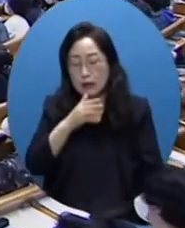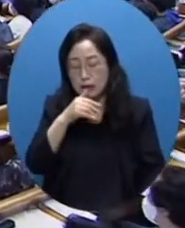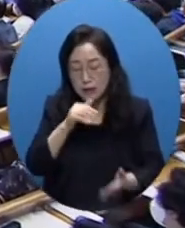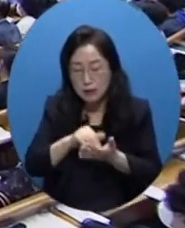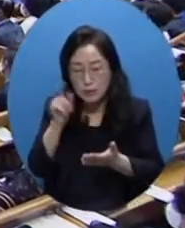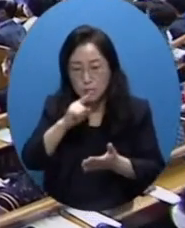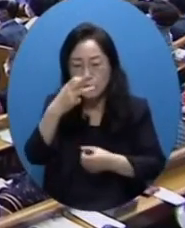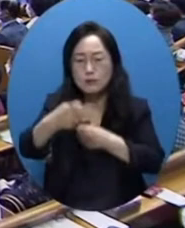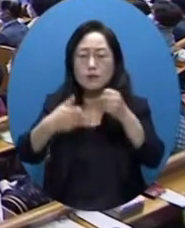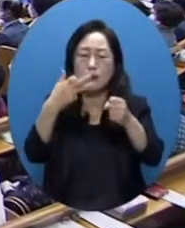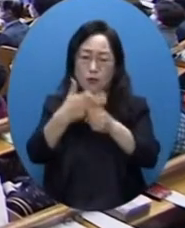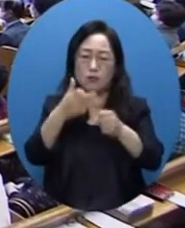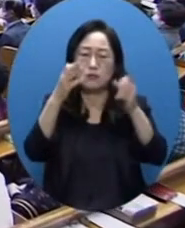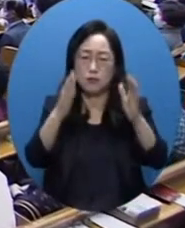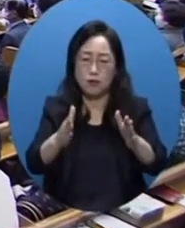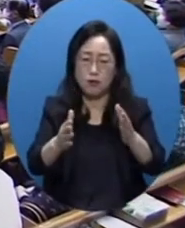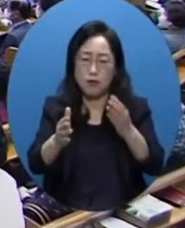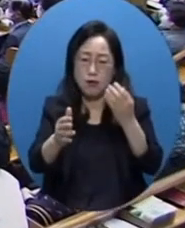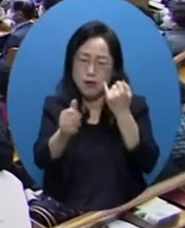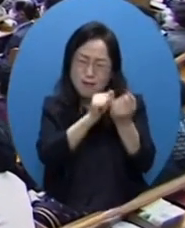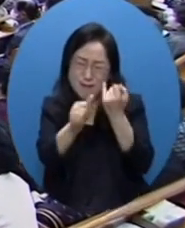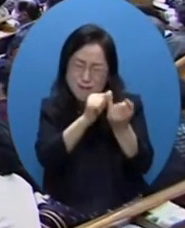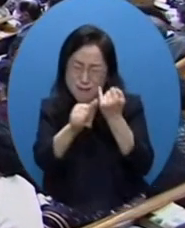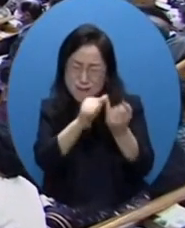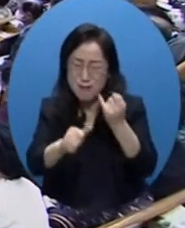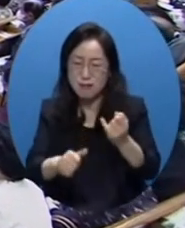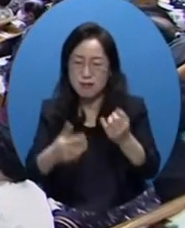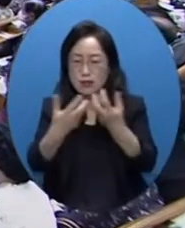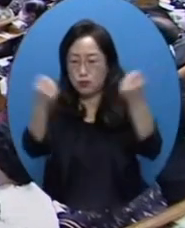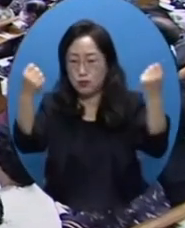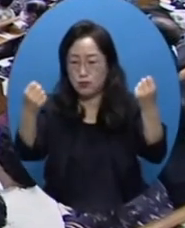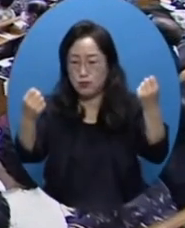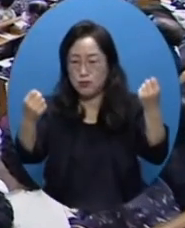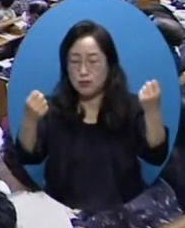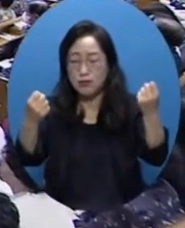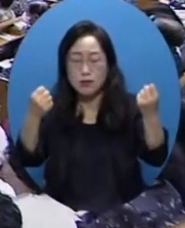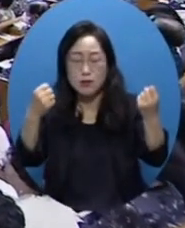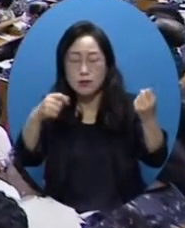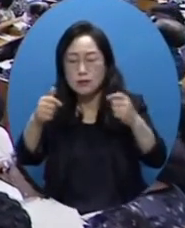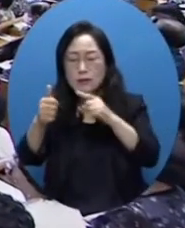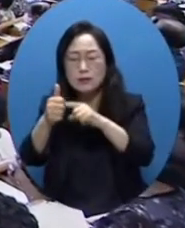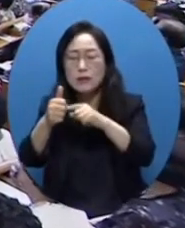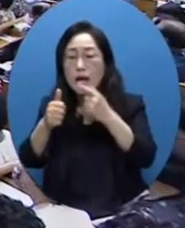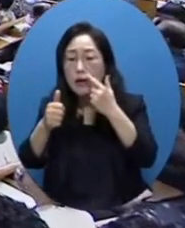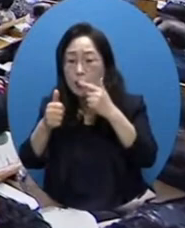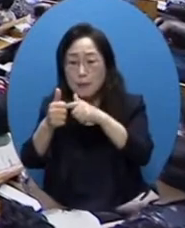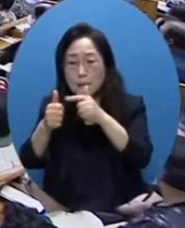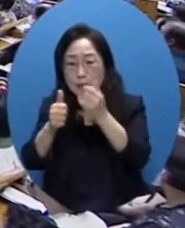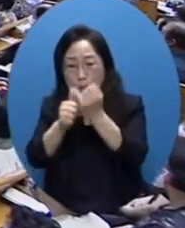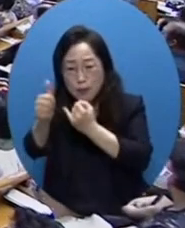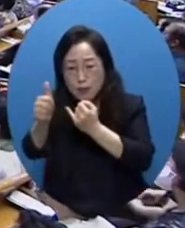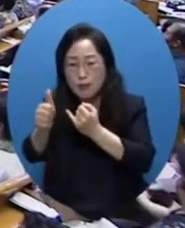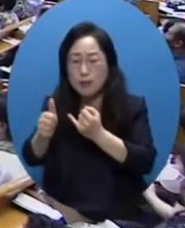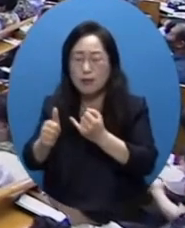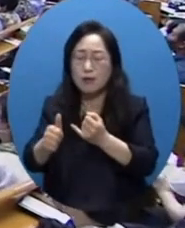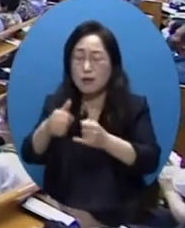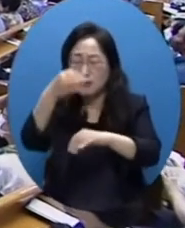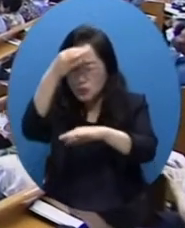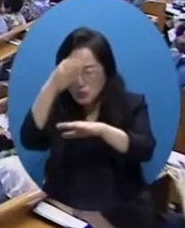매일같이 원수였고 헤어져서도 원수처럼 지냈던 친아버지와 화해를 합니다. 그동안 내가 미안했어요. 화해를